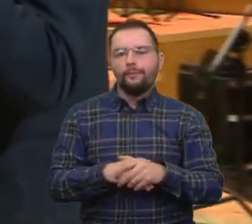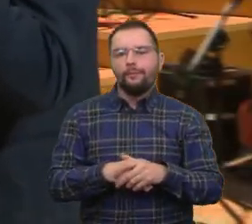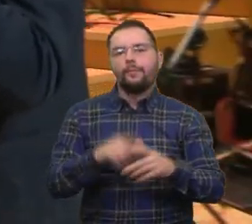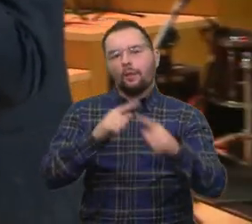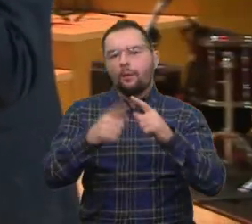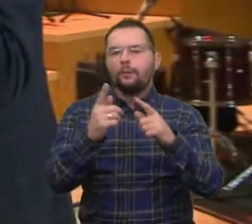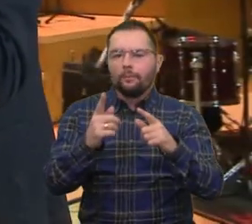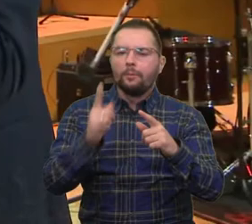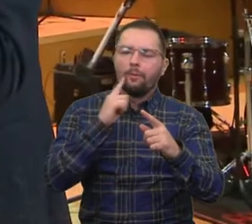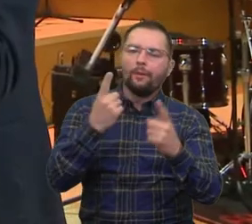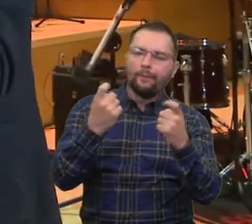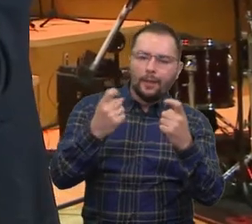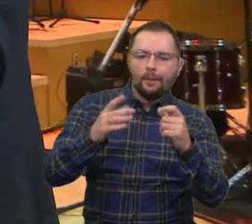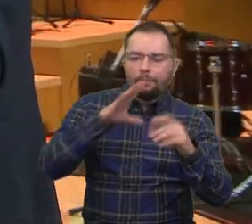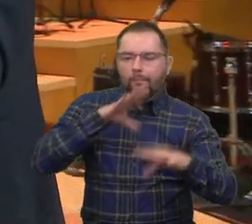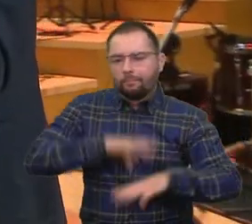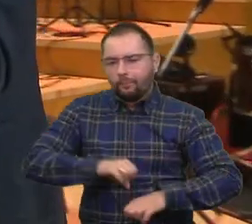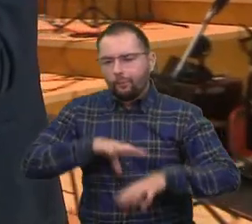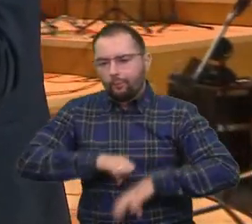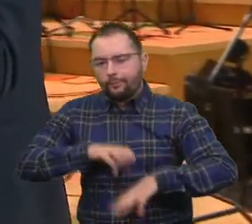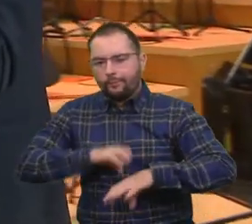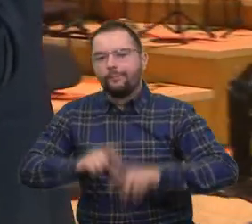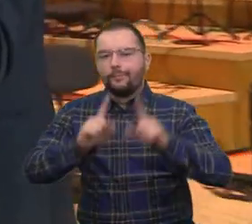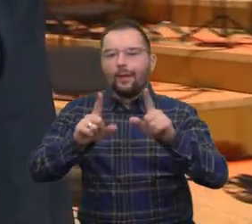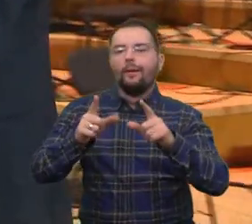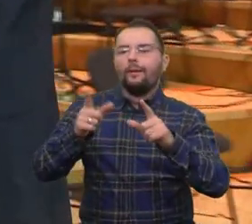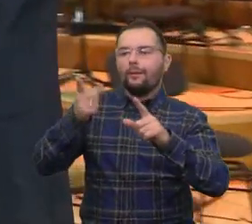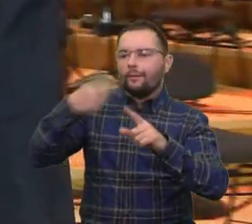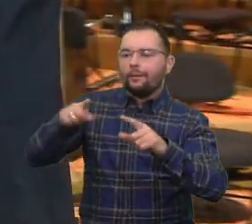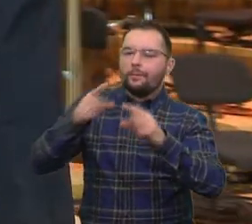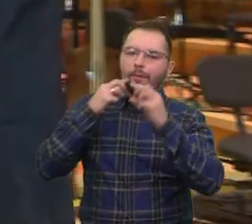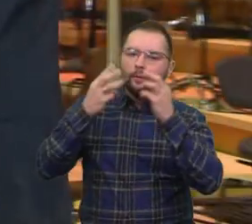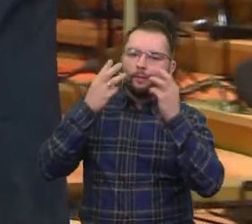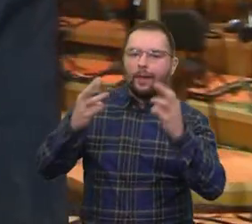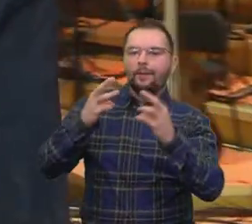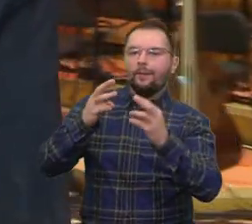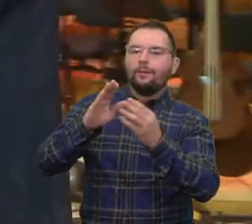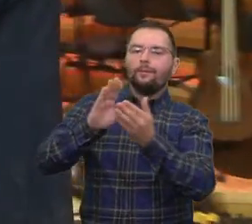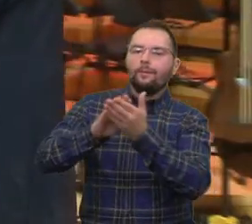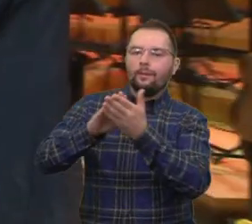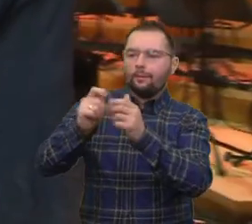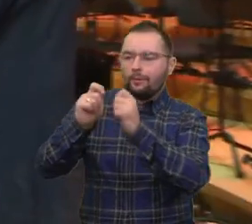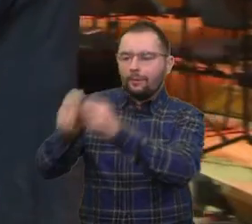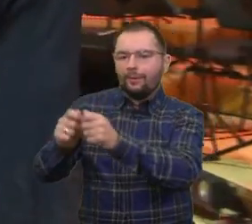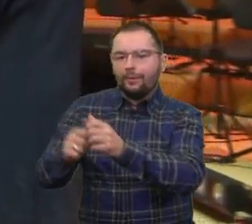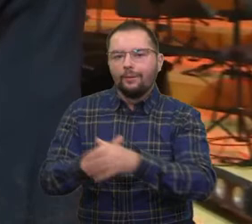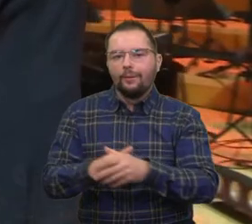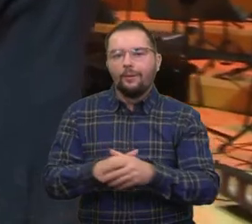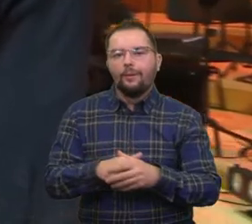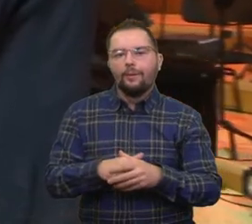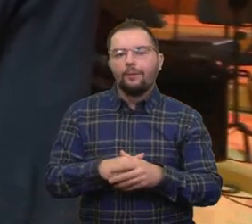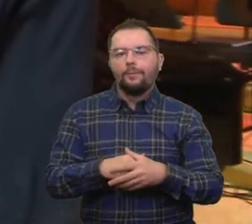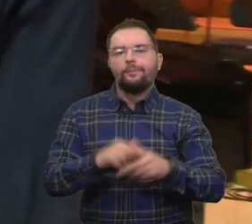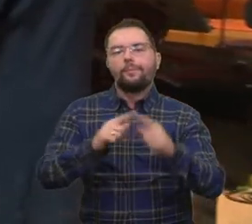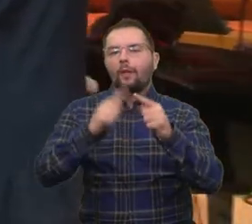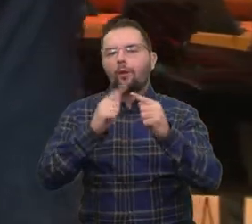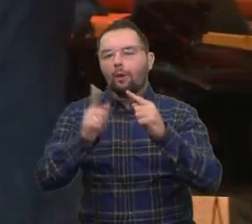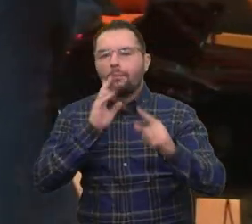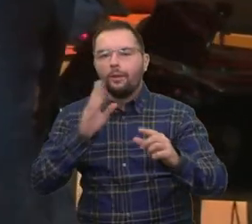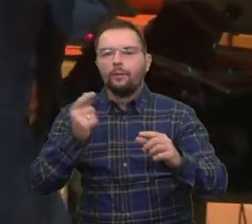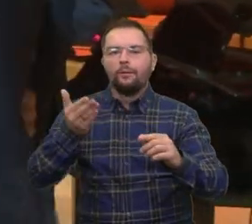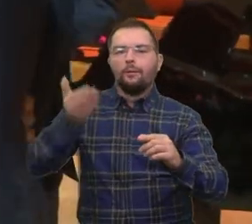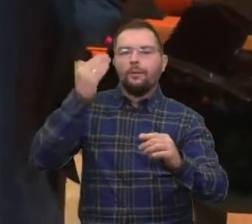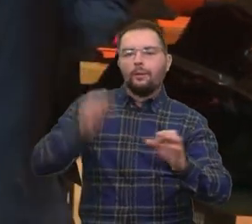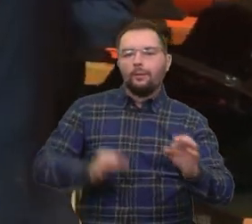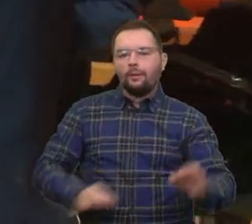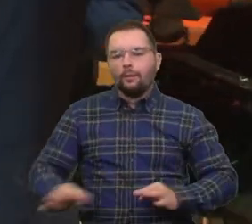nam chwileczkę, bo to jest bardzo ważny moment dla naszych nagrodzonych. Jak tu dajmy dla porządku notkę historyczną, ona nie będzie skomplikowana, ale